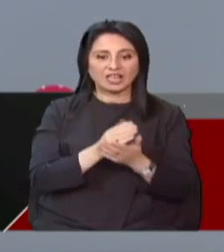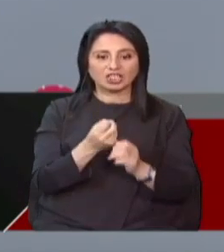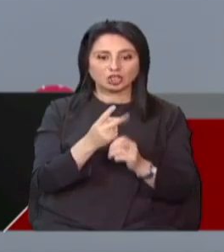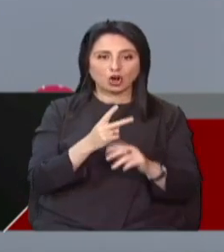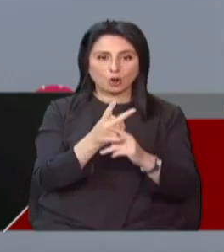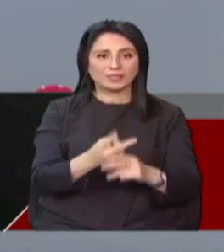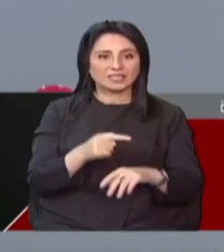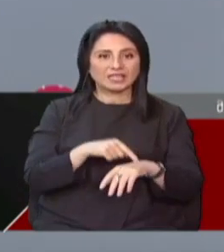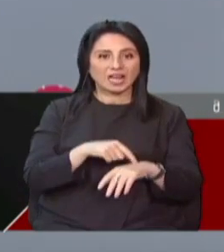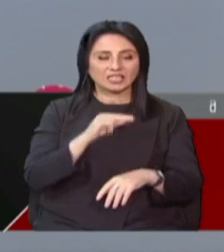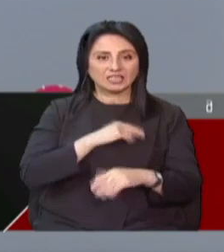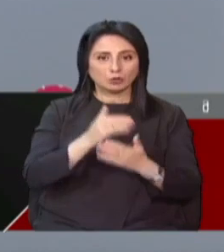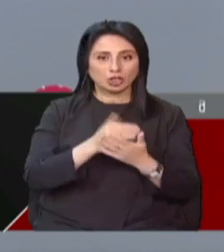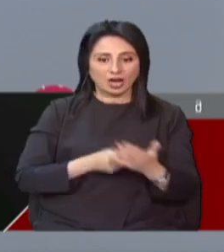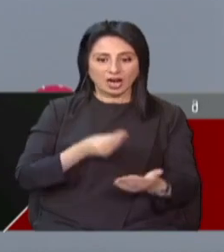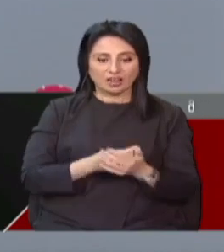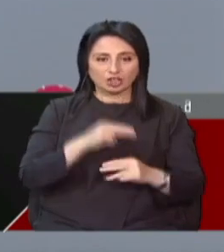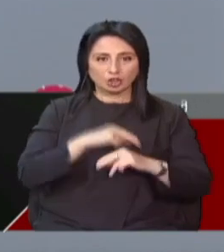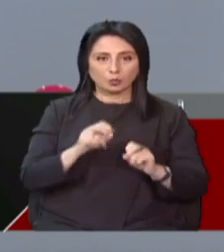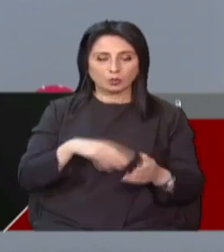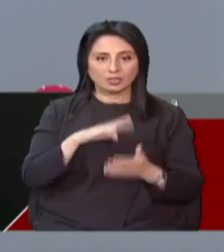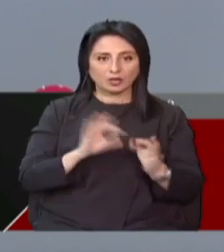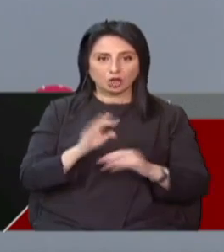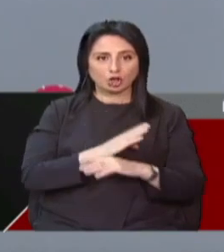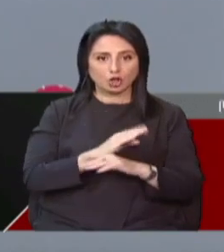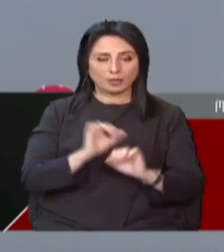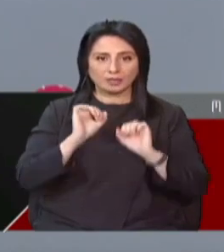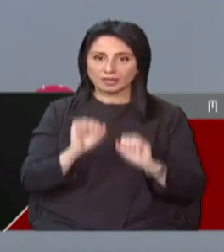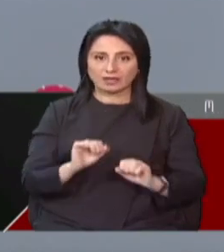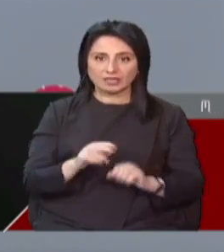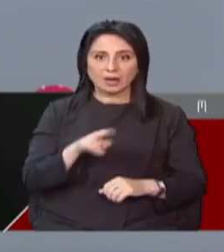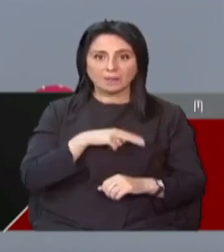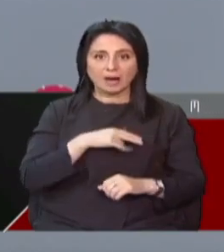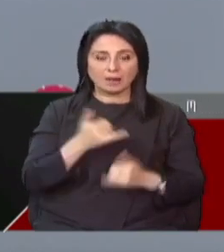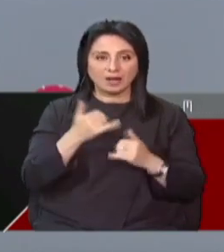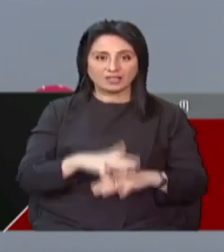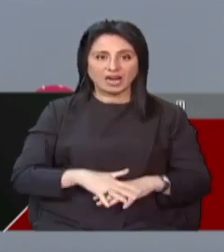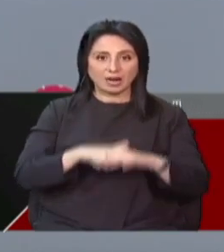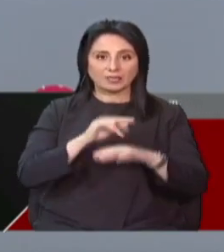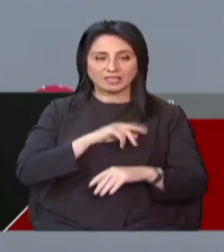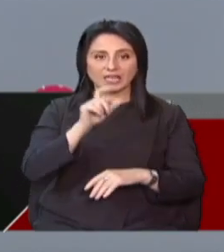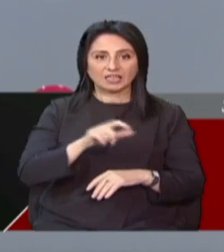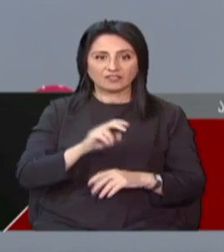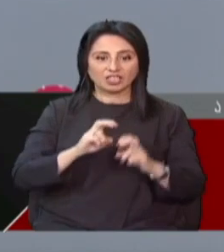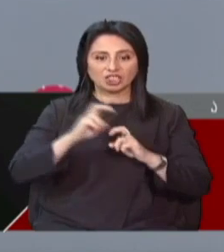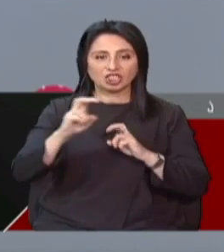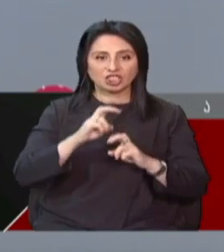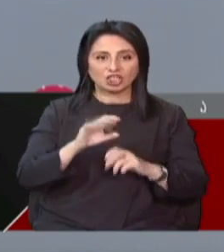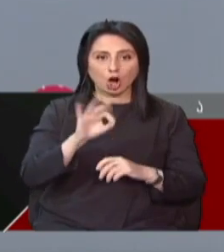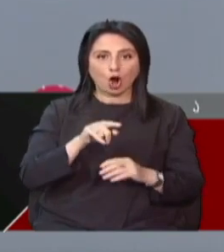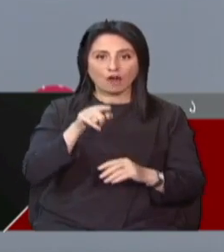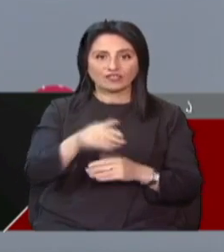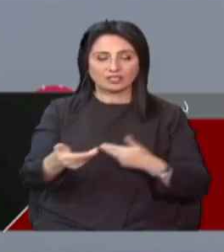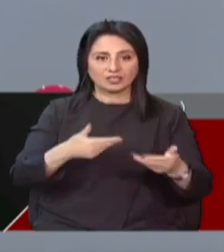12 saatiani samușau grafiki saadgene da shromiti usaftxoebis normebis datso. Parlamentidan dghes gapitsulma tanamshomlebma ciaturma anganezis